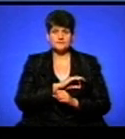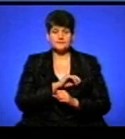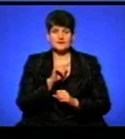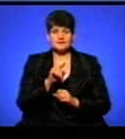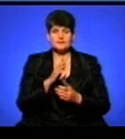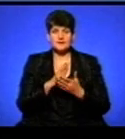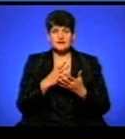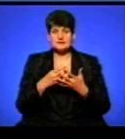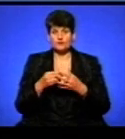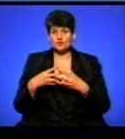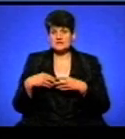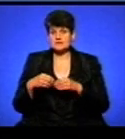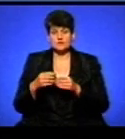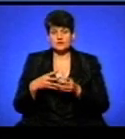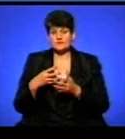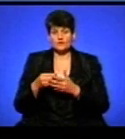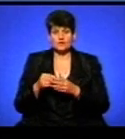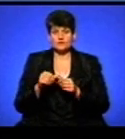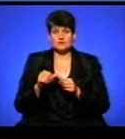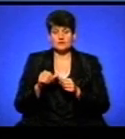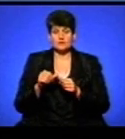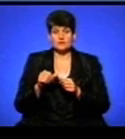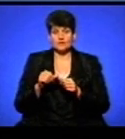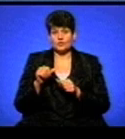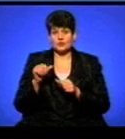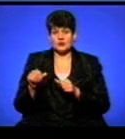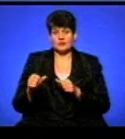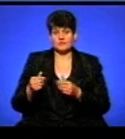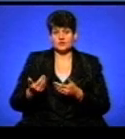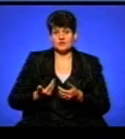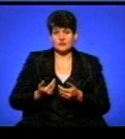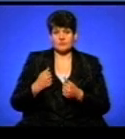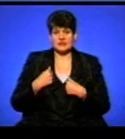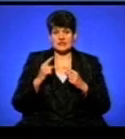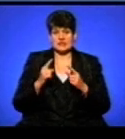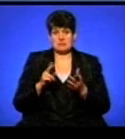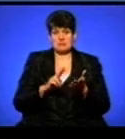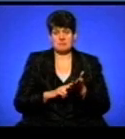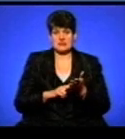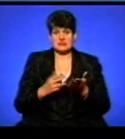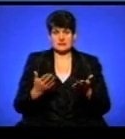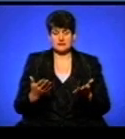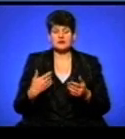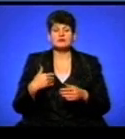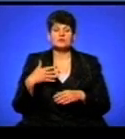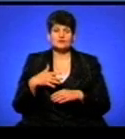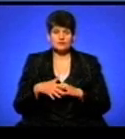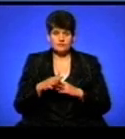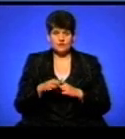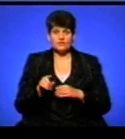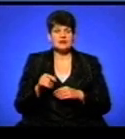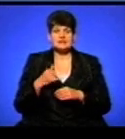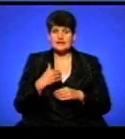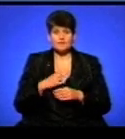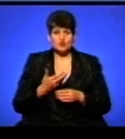має свою сім'ю і своє, він має окремо проживає, тільки в мене прописаний. Зрозуміло. Він вас не